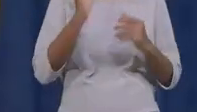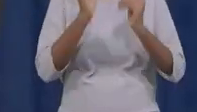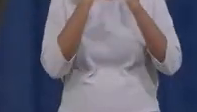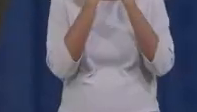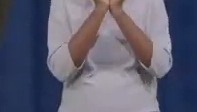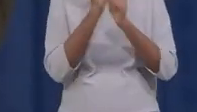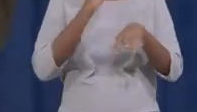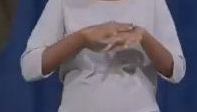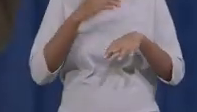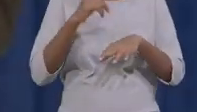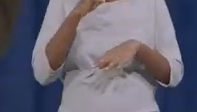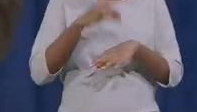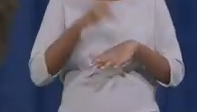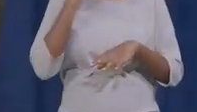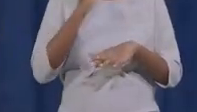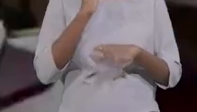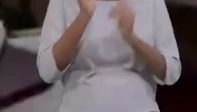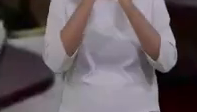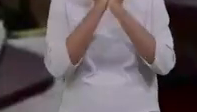tu liras